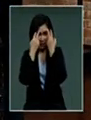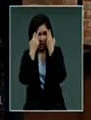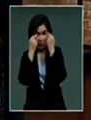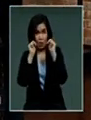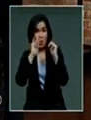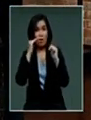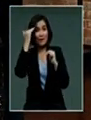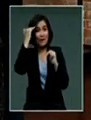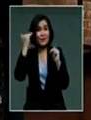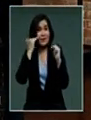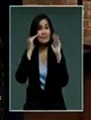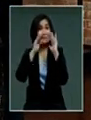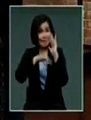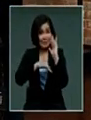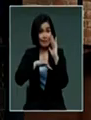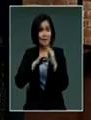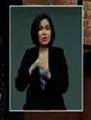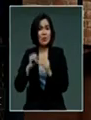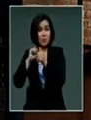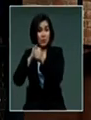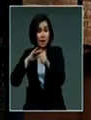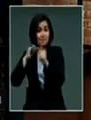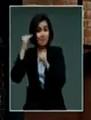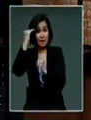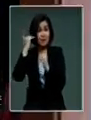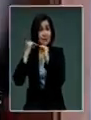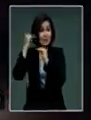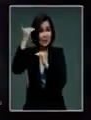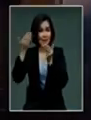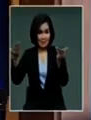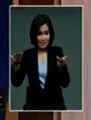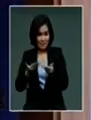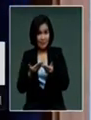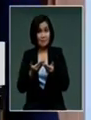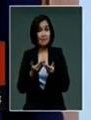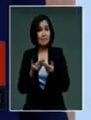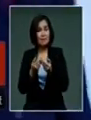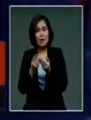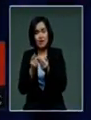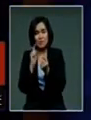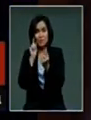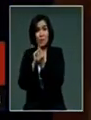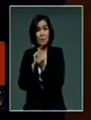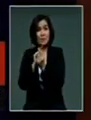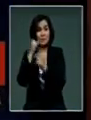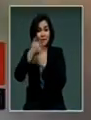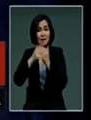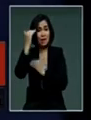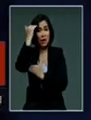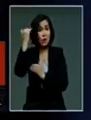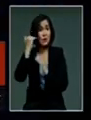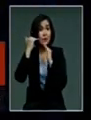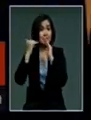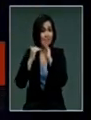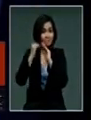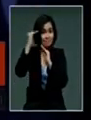หลังจากที่ข่าวผู้นำสูงสุดเกาหลีเหนือเชิญประธานาธิบดีเกาหลีใต้เดินทางไปเยือนที่กรุงเปียงยางนะครับ นางสาวคิมโยจอง